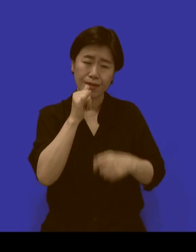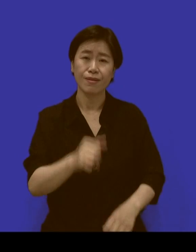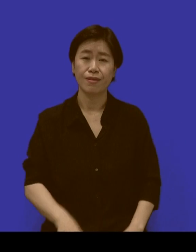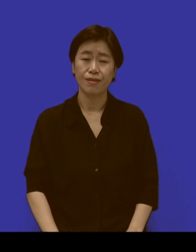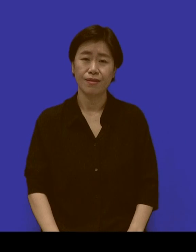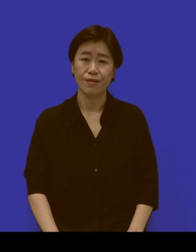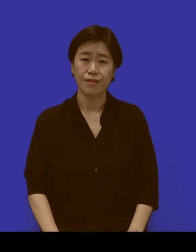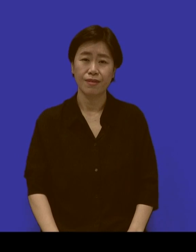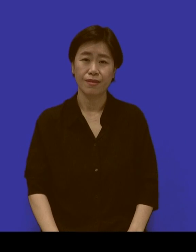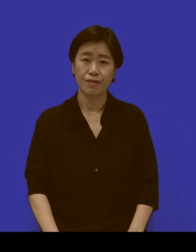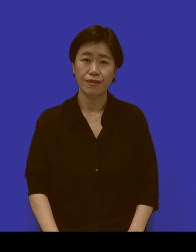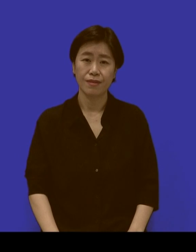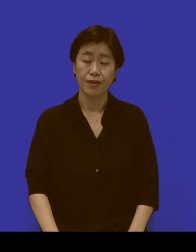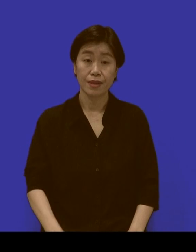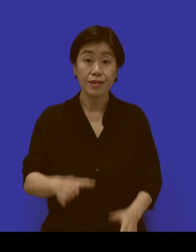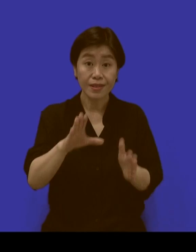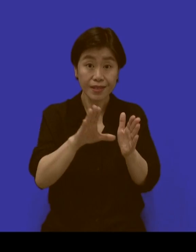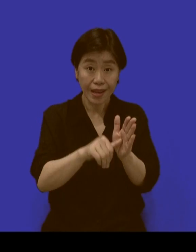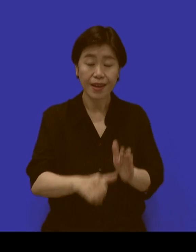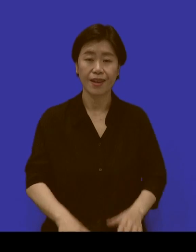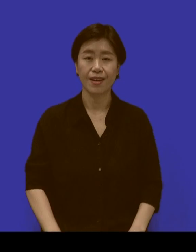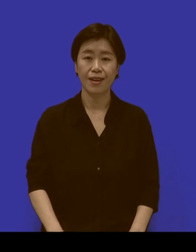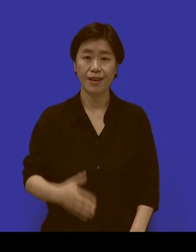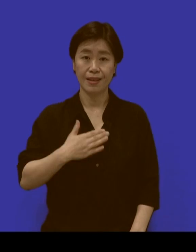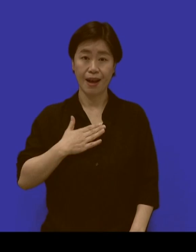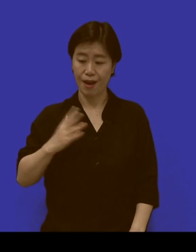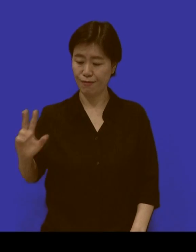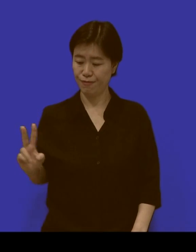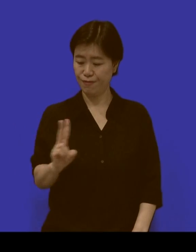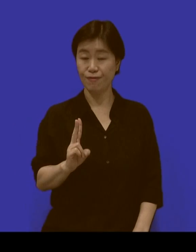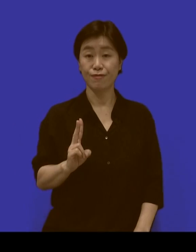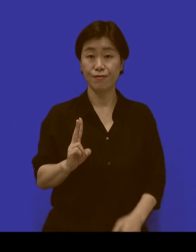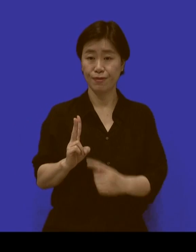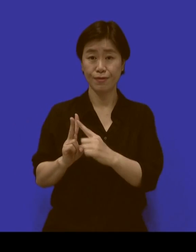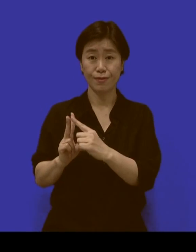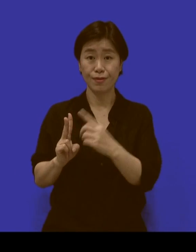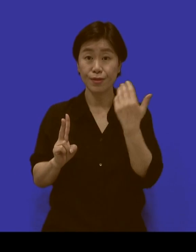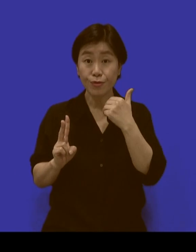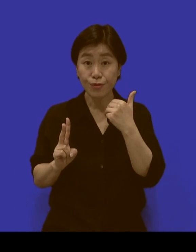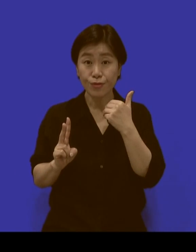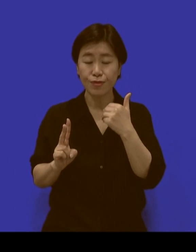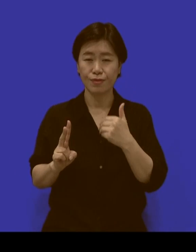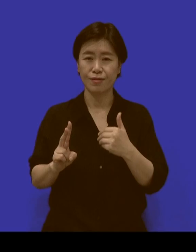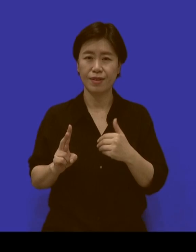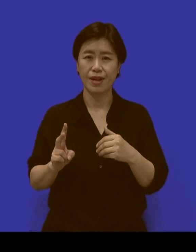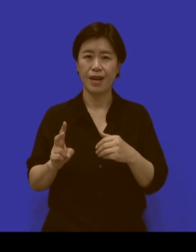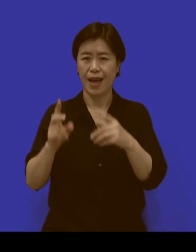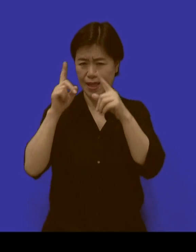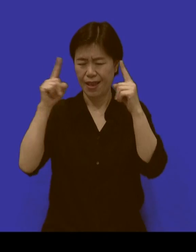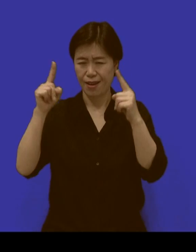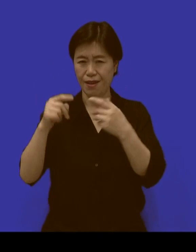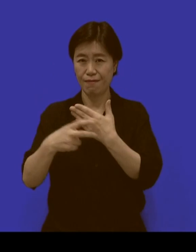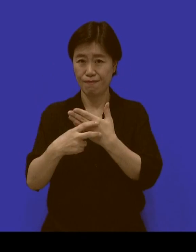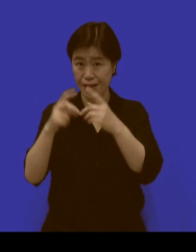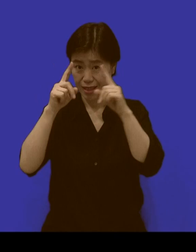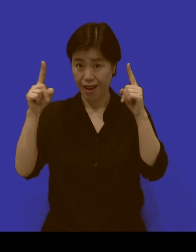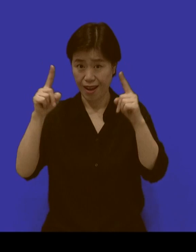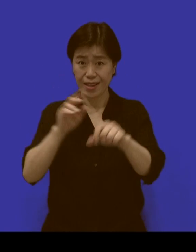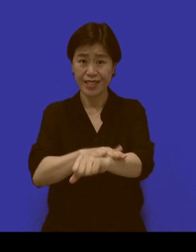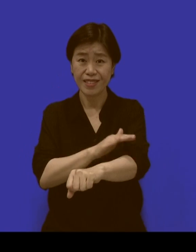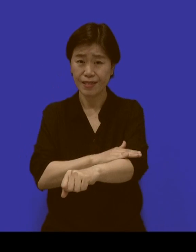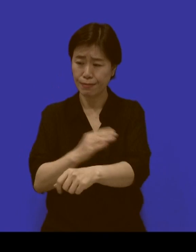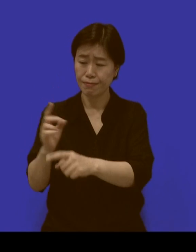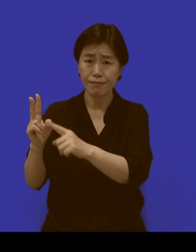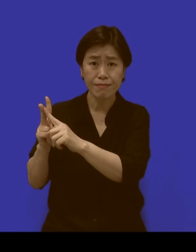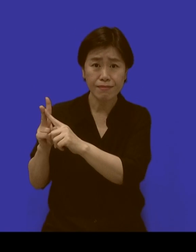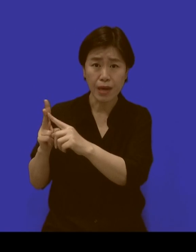기도가 잘 안 되는 상황이었어요. 근데 그때 저와 같이 들어왔던 의대생이 같이 우는 거예요. 그래서 이 상황은 또